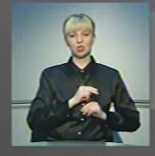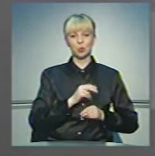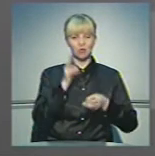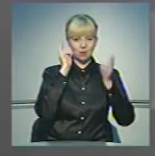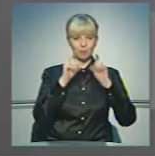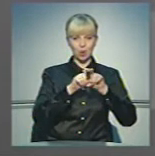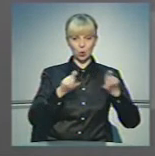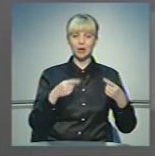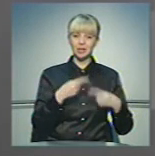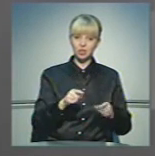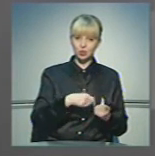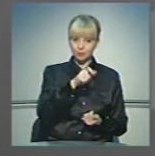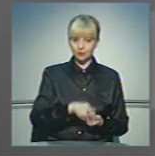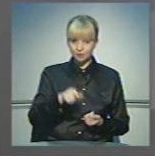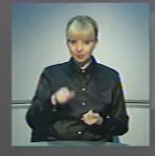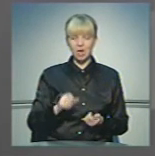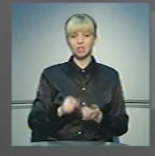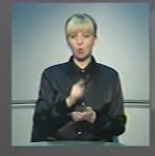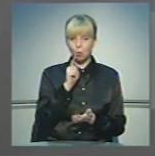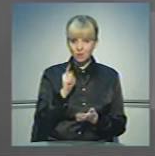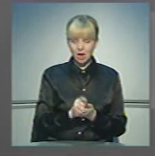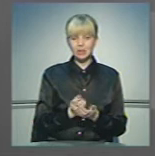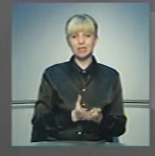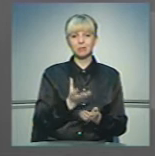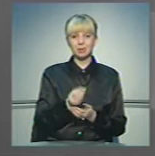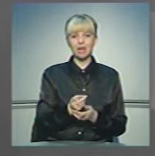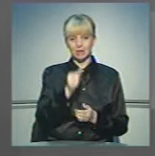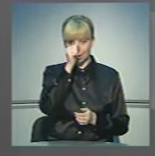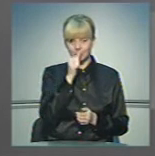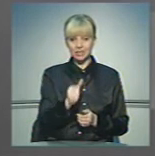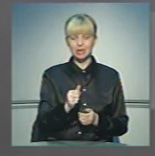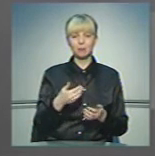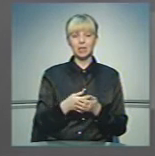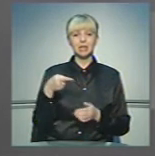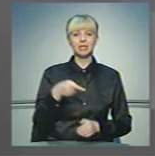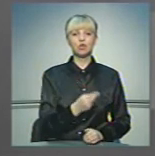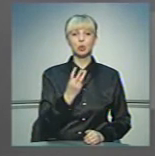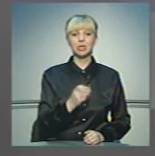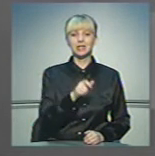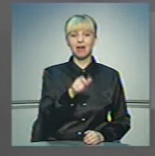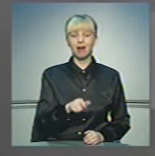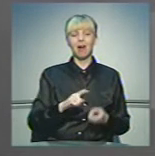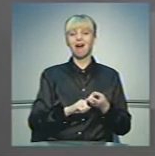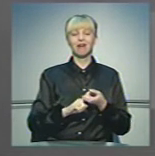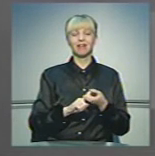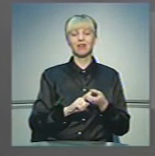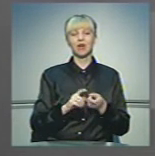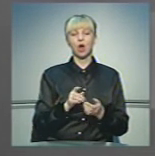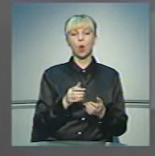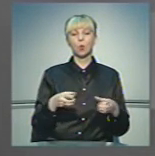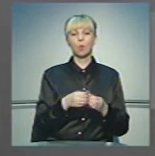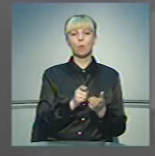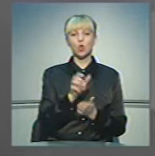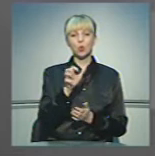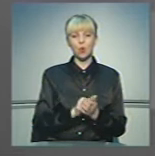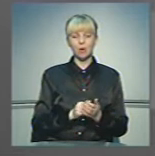підприємці зобов'язані згідно з новим чинним законодавством сплачувати на місяць близько 1300 гривень, в залежності від групи оподаткування.